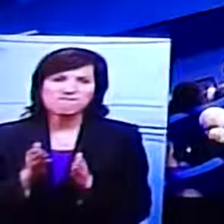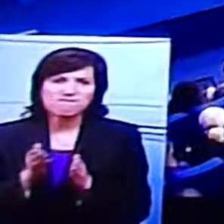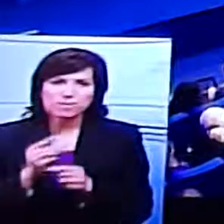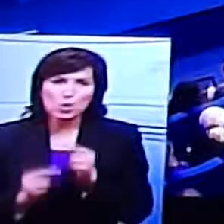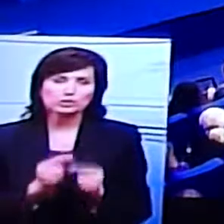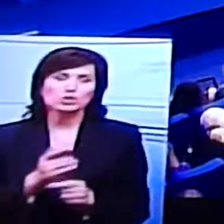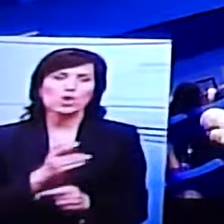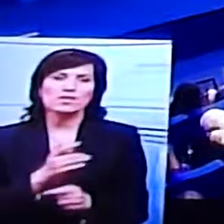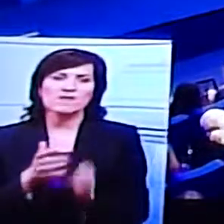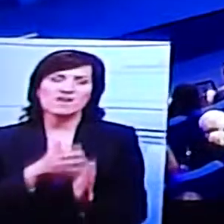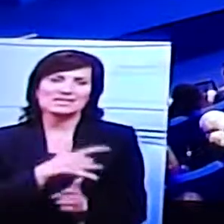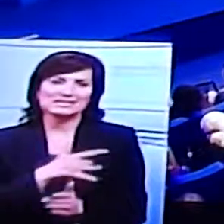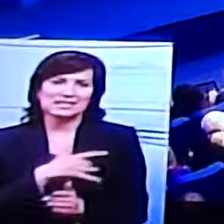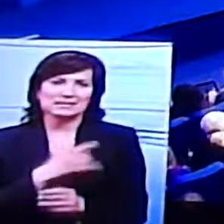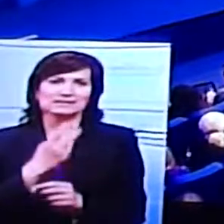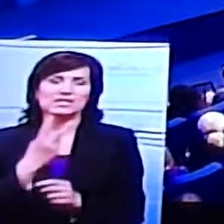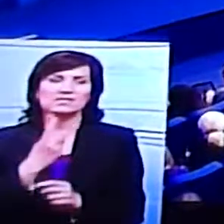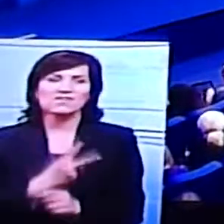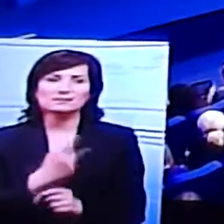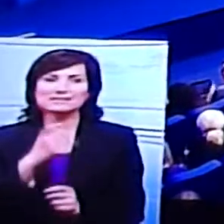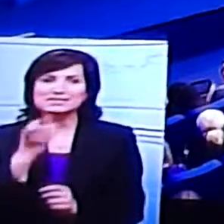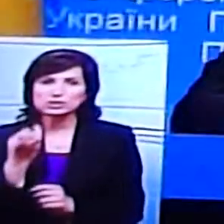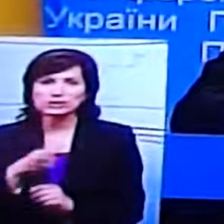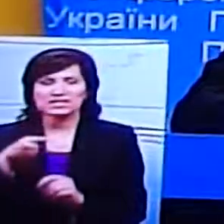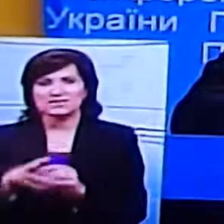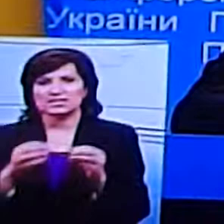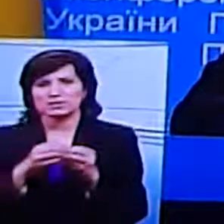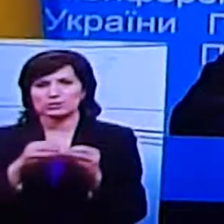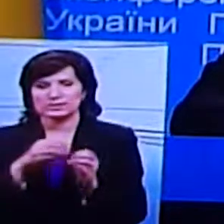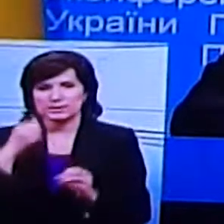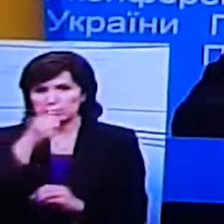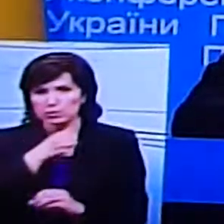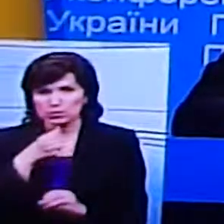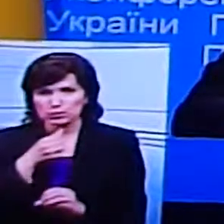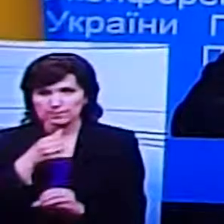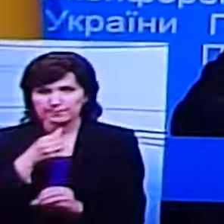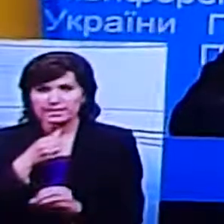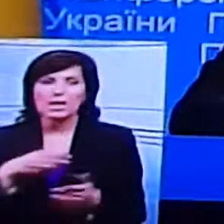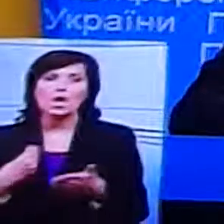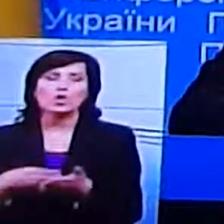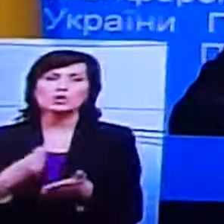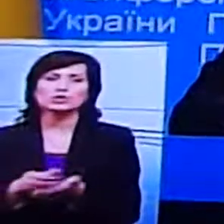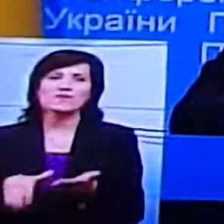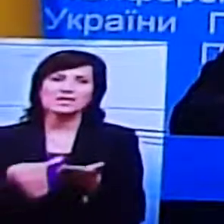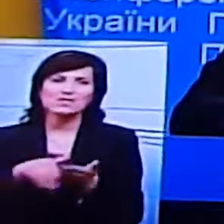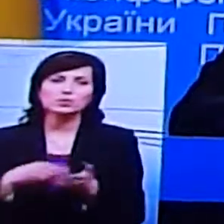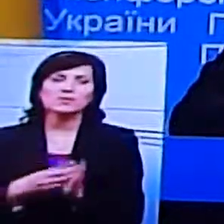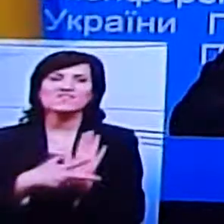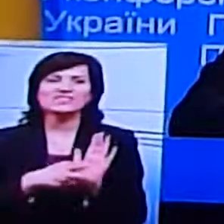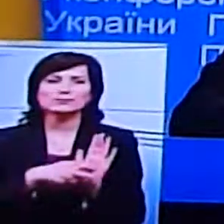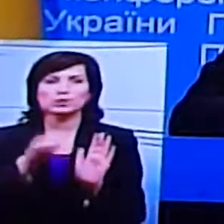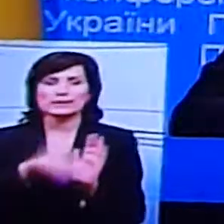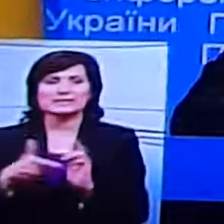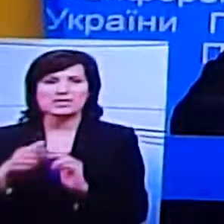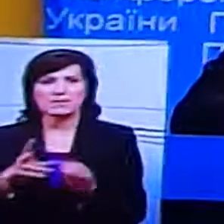серця 21 січня 2010 року. Грошова допомога в сумі 800